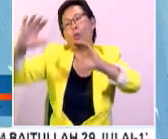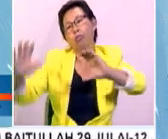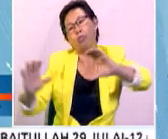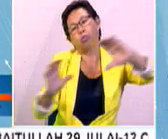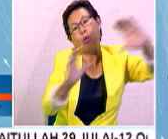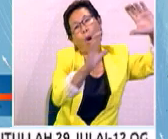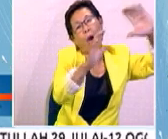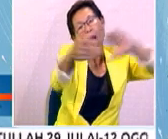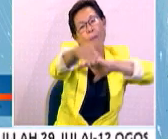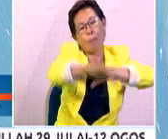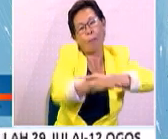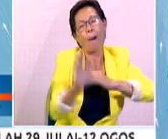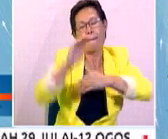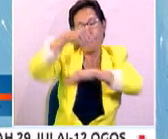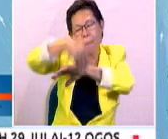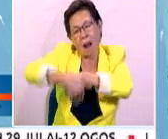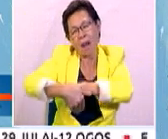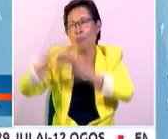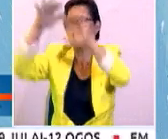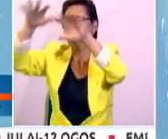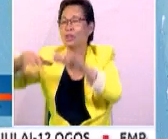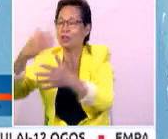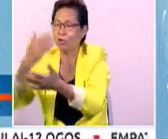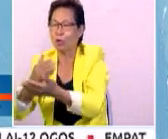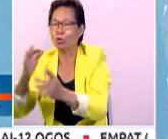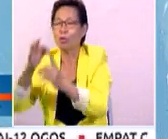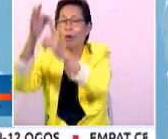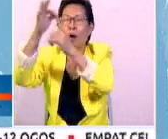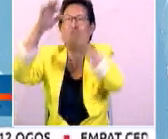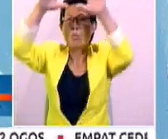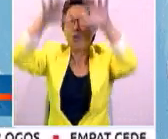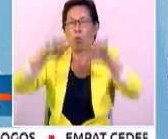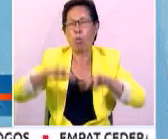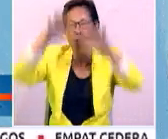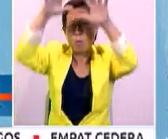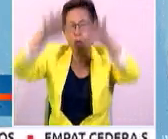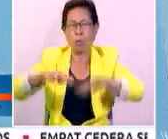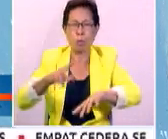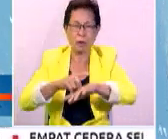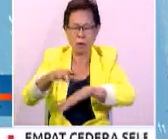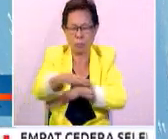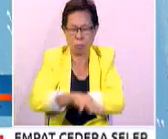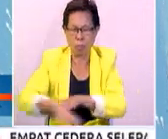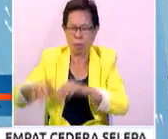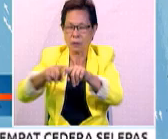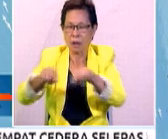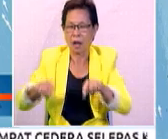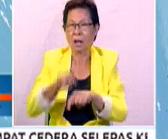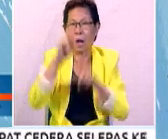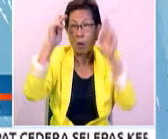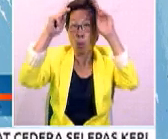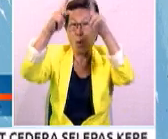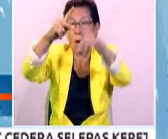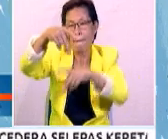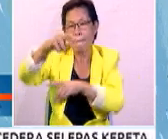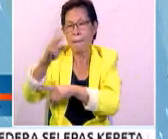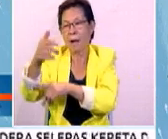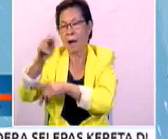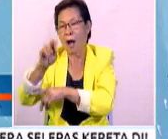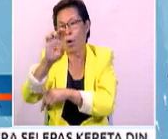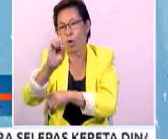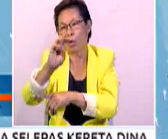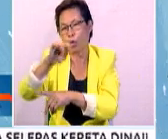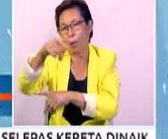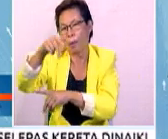perairan menjelang pada tengah malam nanti, terutamanya untuk cuaca lembap yang tertumpu di sekitar daerah Kuantan, Pekan, Rompin dan